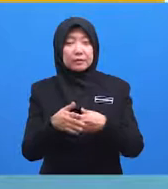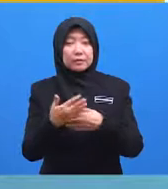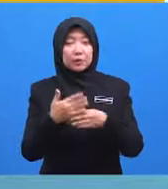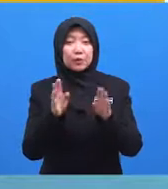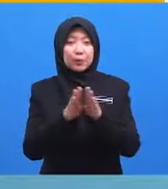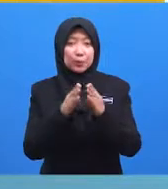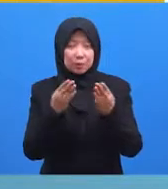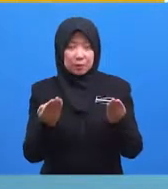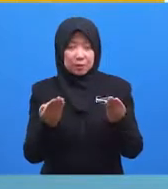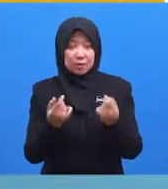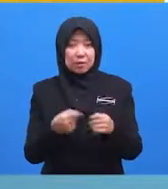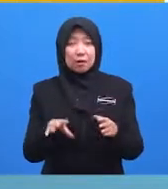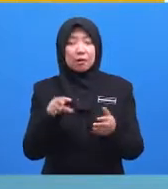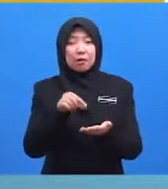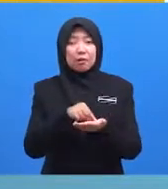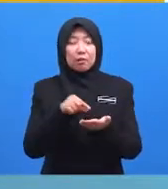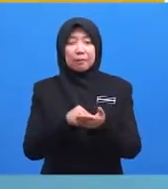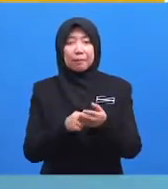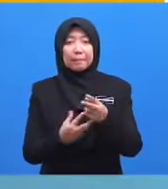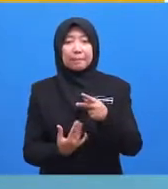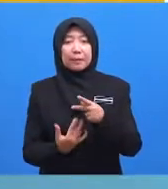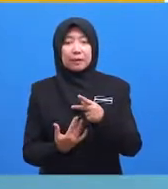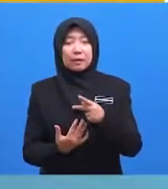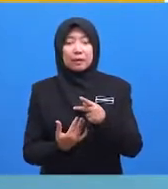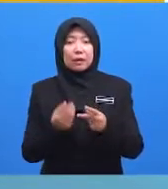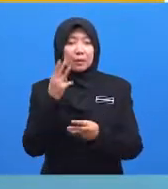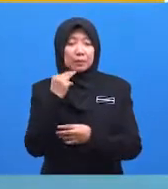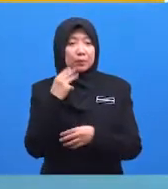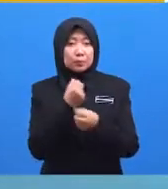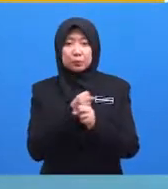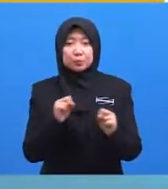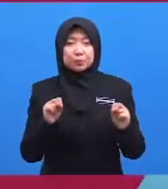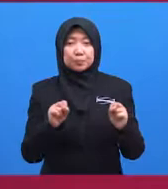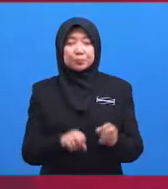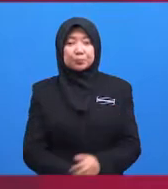dibuka setelah ayam panggang madu dipanggang.